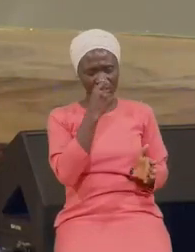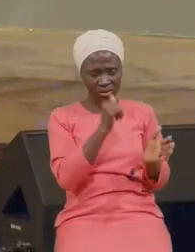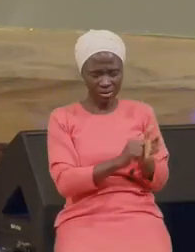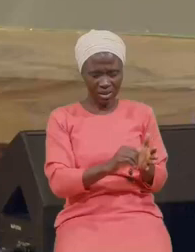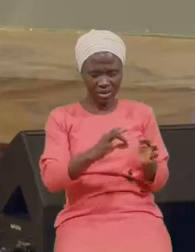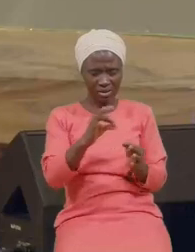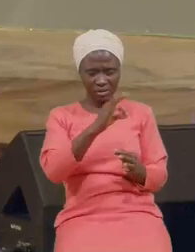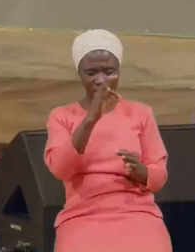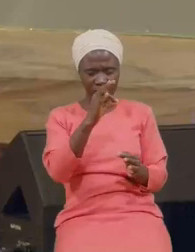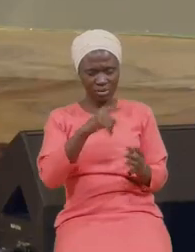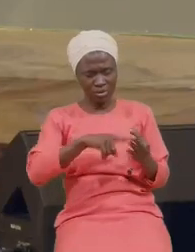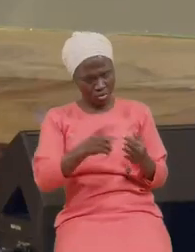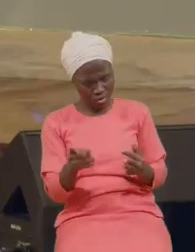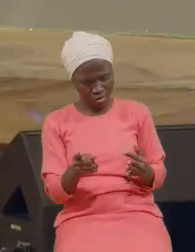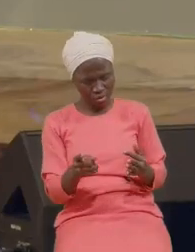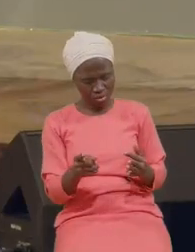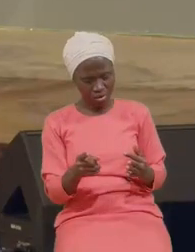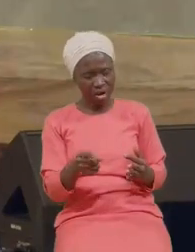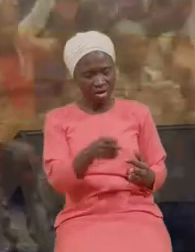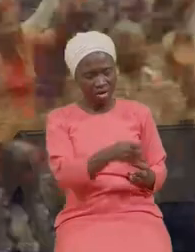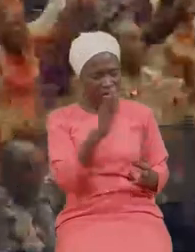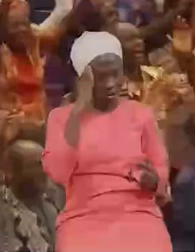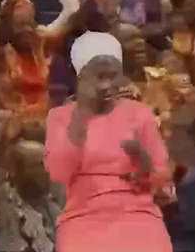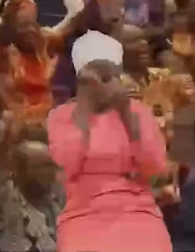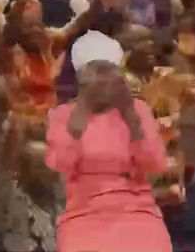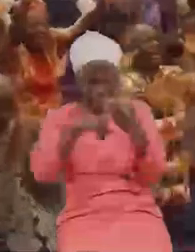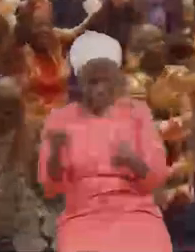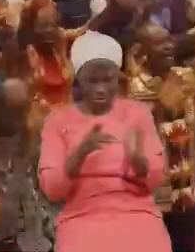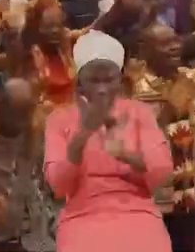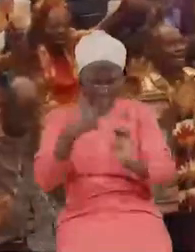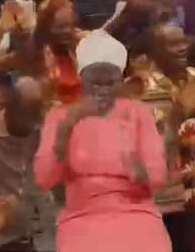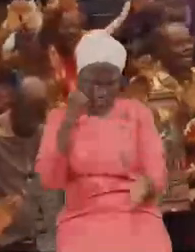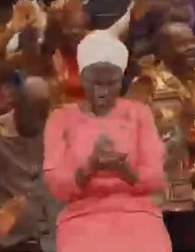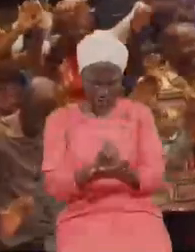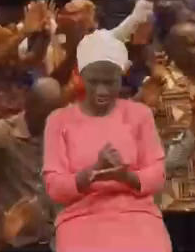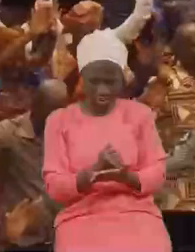esprit sors l'esprit va sortir au nom de Jésus Christ